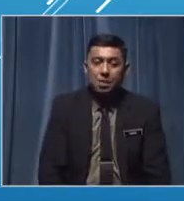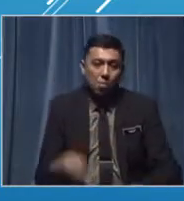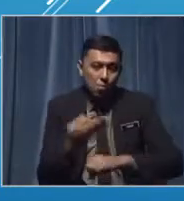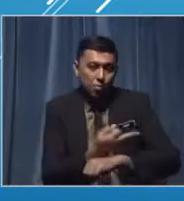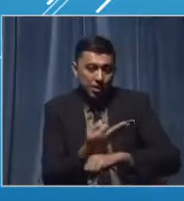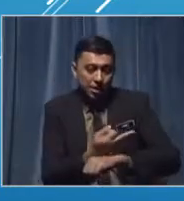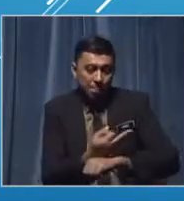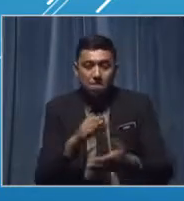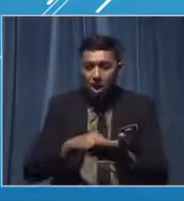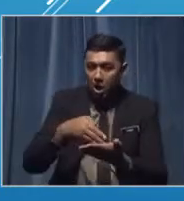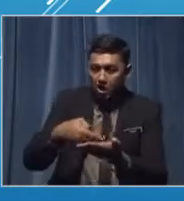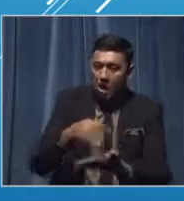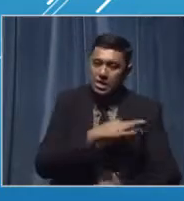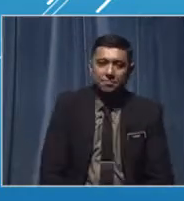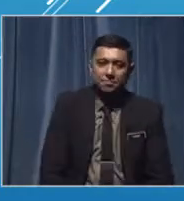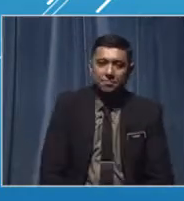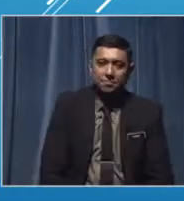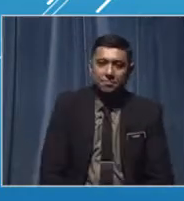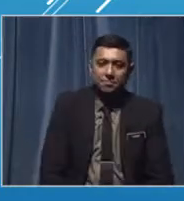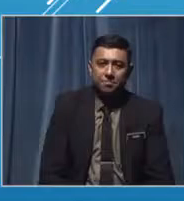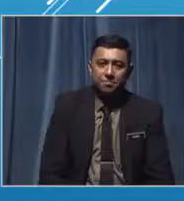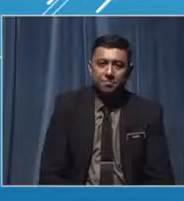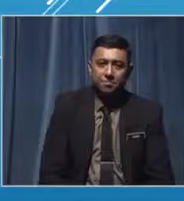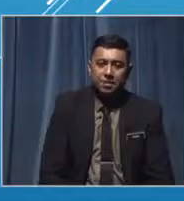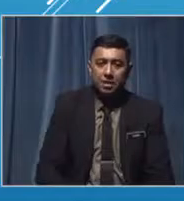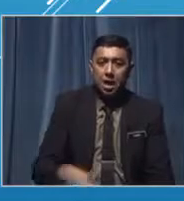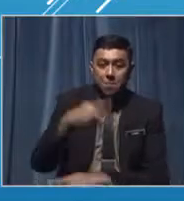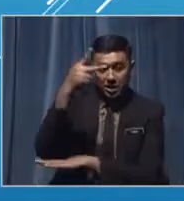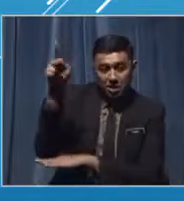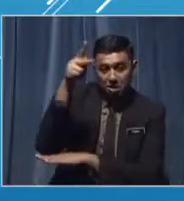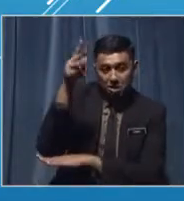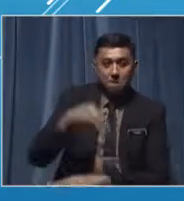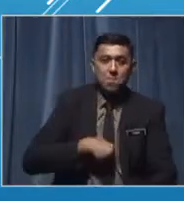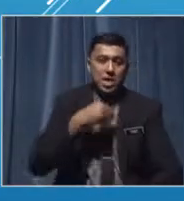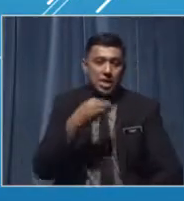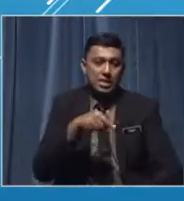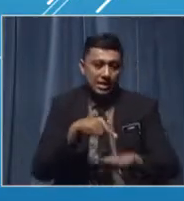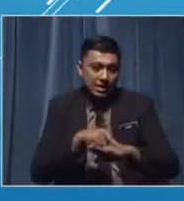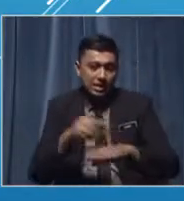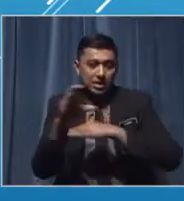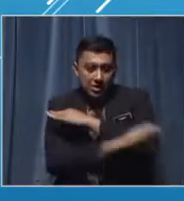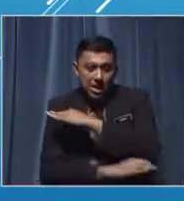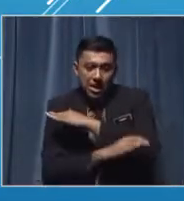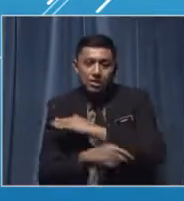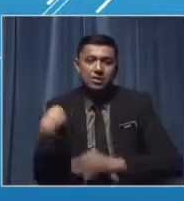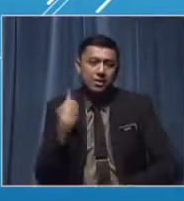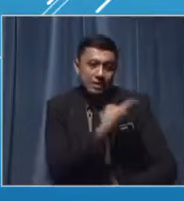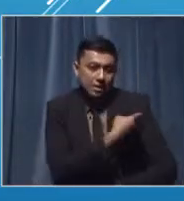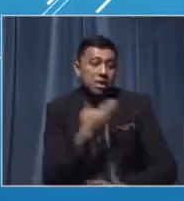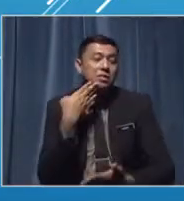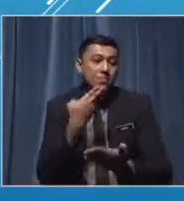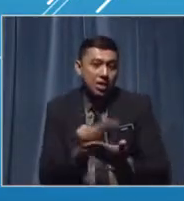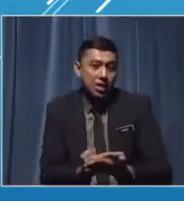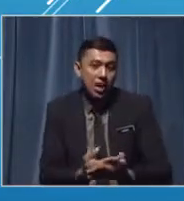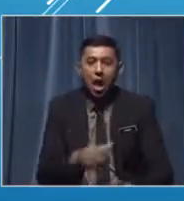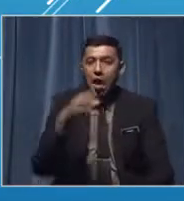Berfungsi membangkitkan semangat perjuangan. Berkibar megah di negara kita, sebaik saja bendera